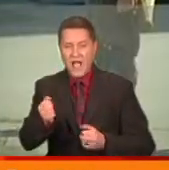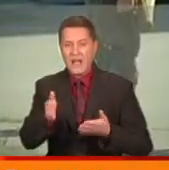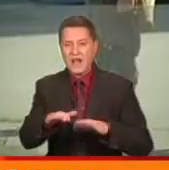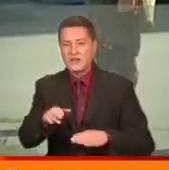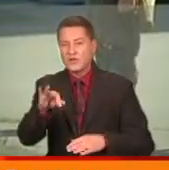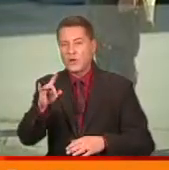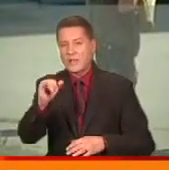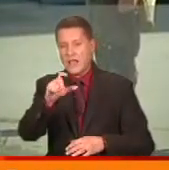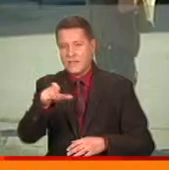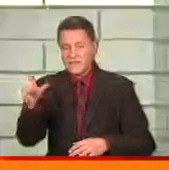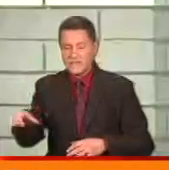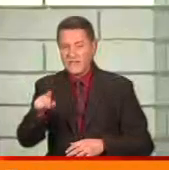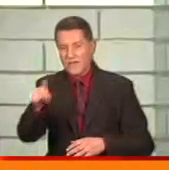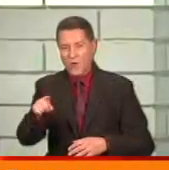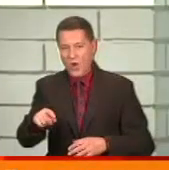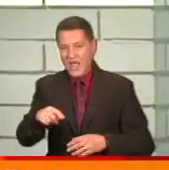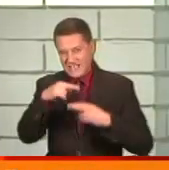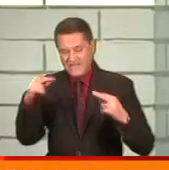мовляв, його свідчення упереджені.